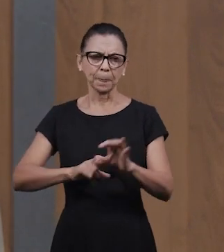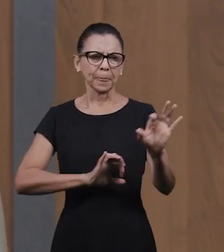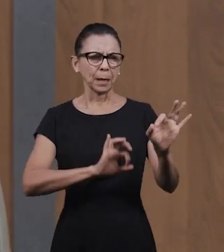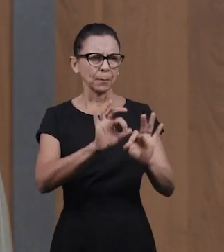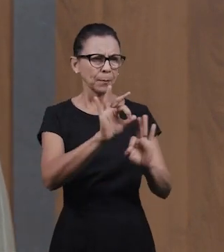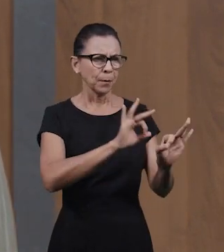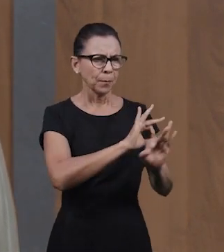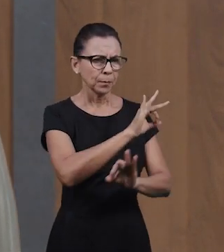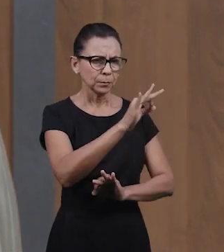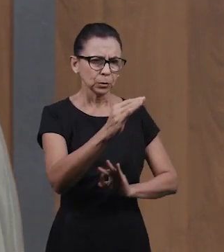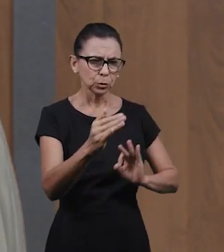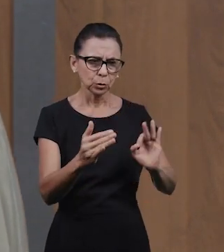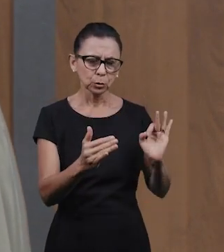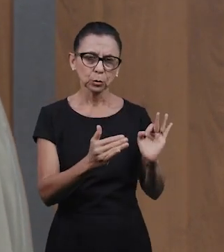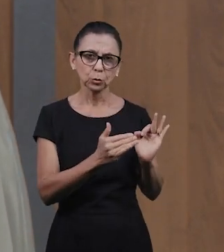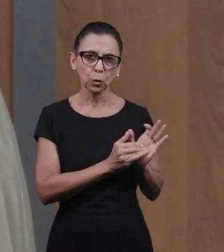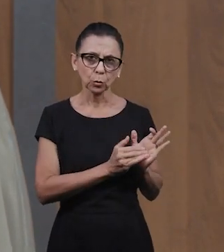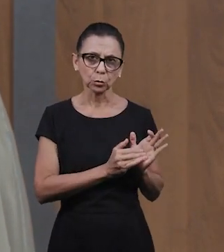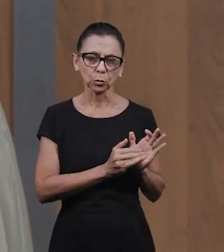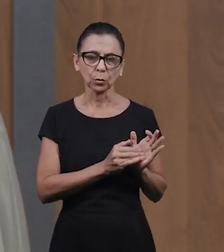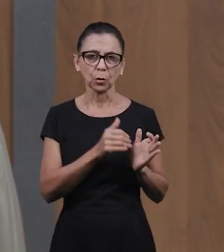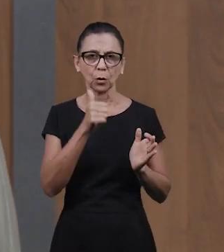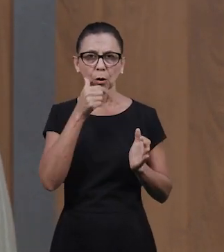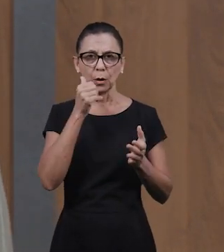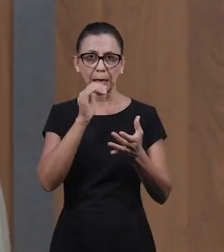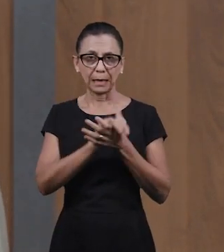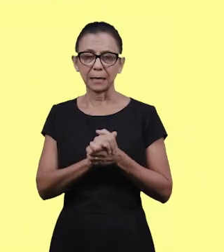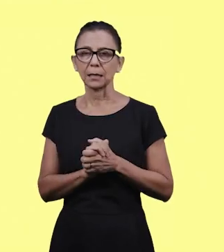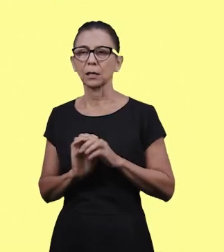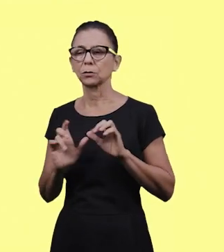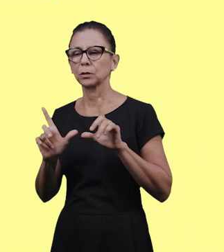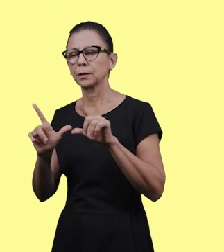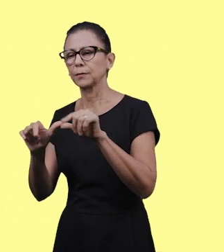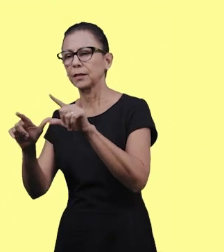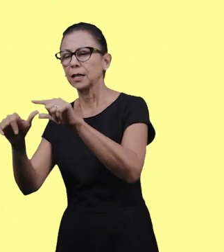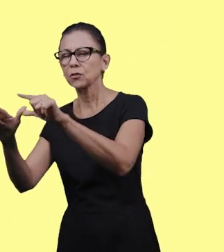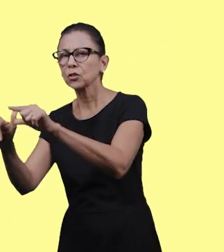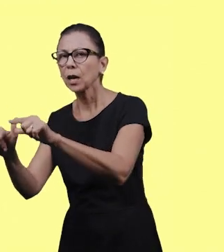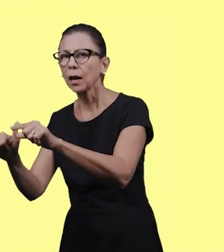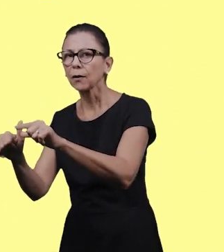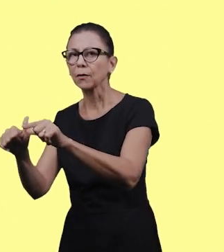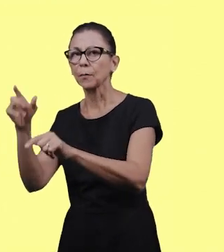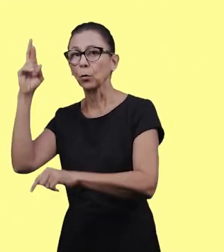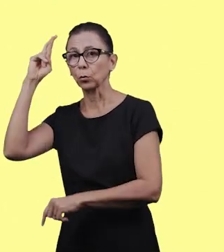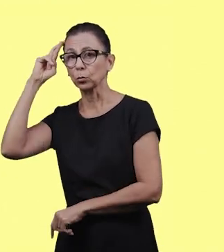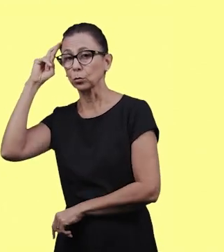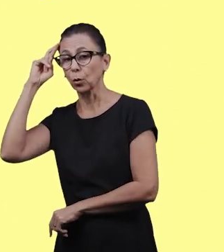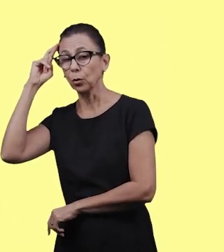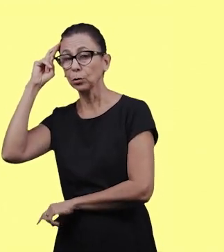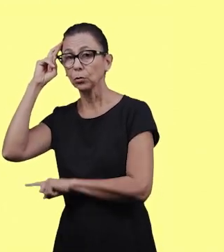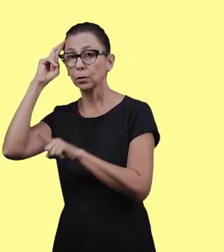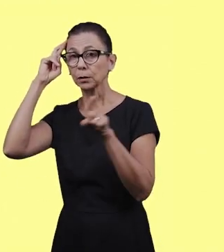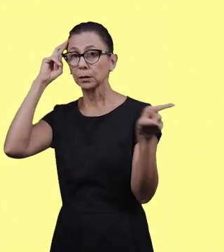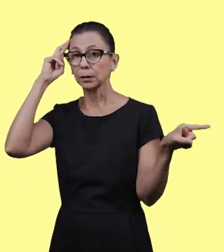revienne. Ils rangeaient la maison, ils mettaient tout en ordre. Ils étaient prêts,